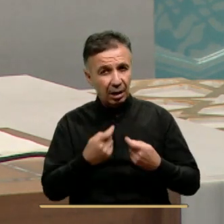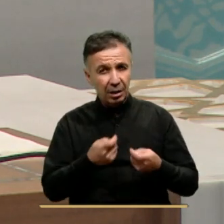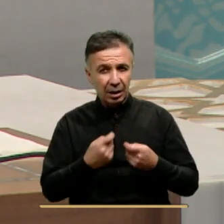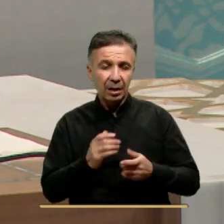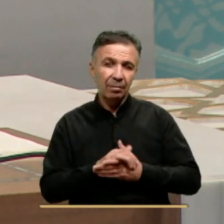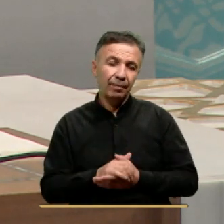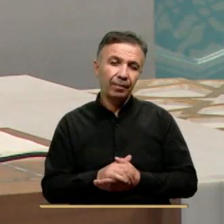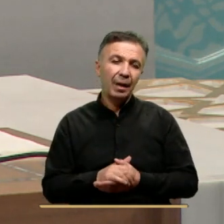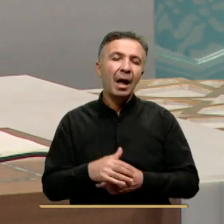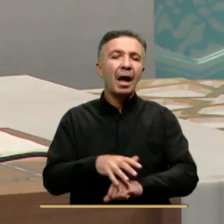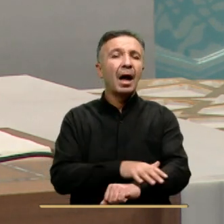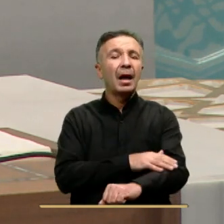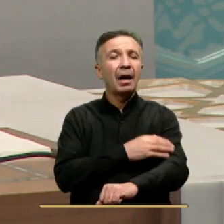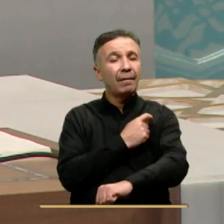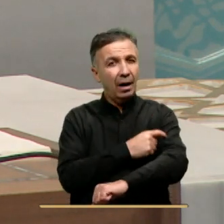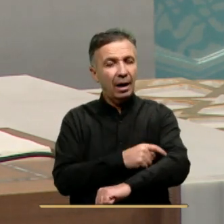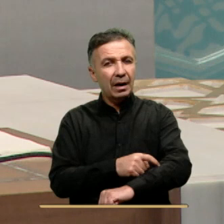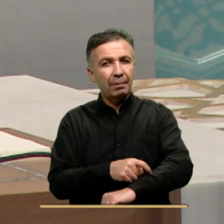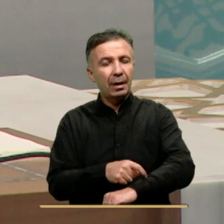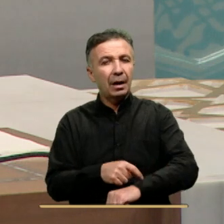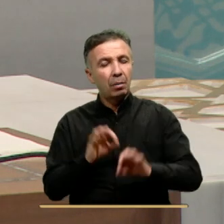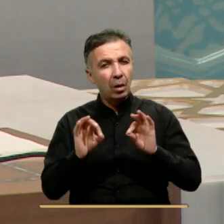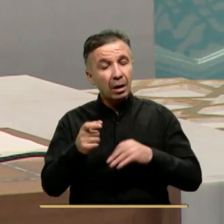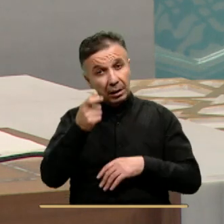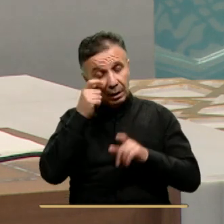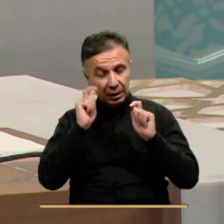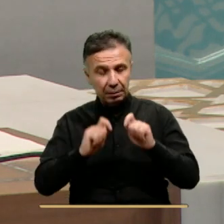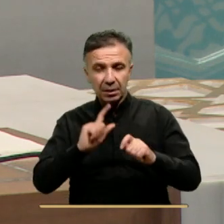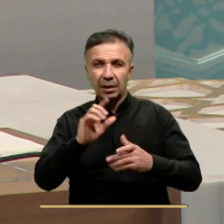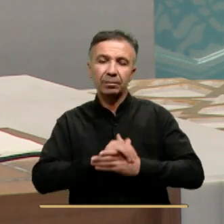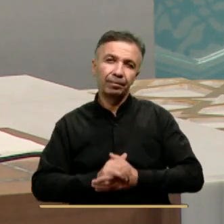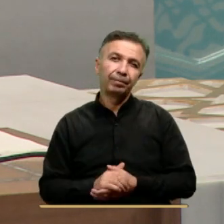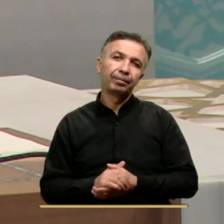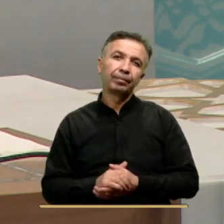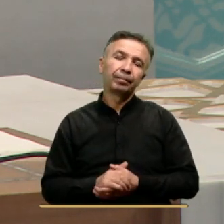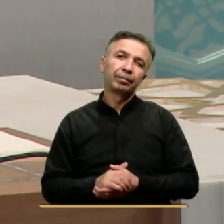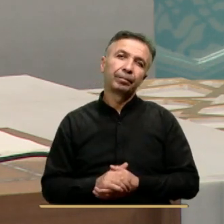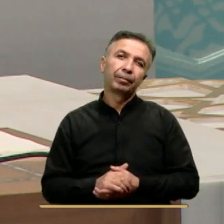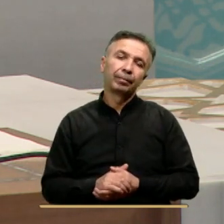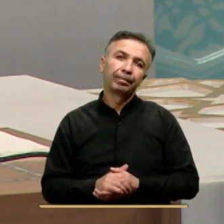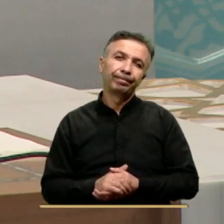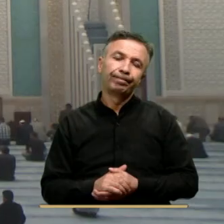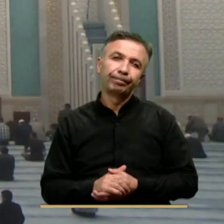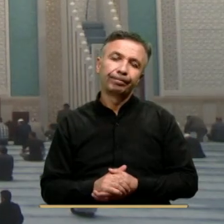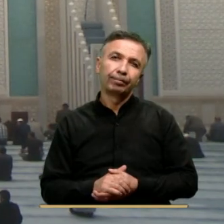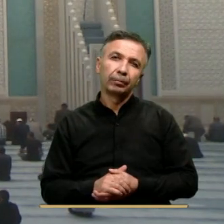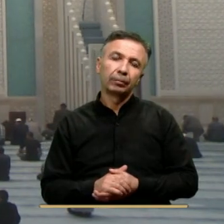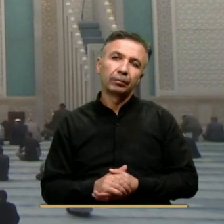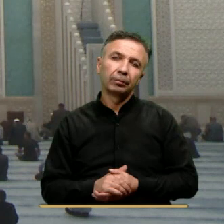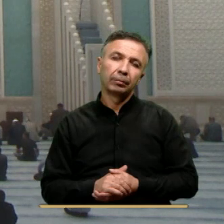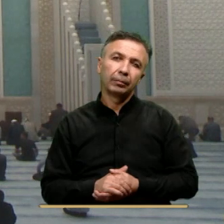helal ve haram hassasiyetini mutlaka göz önünde bulund bulundurmalıdır Değerli